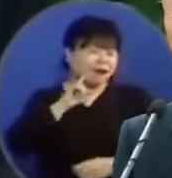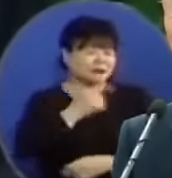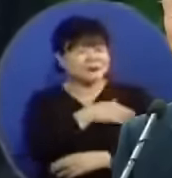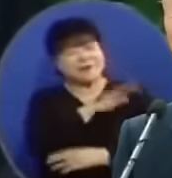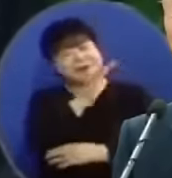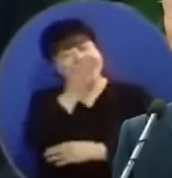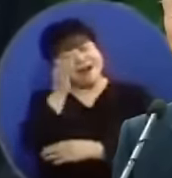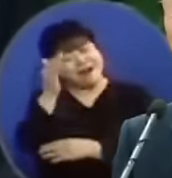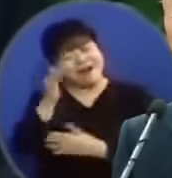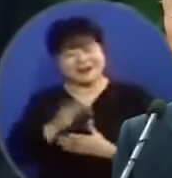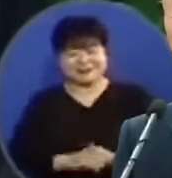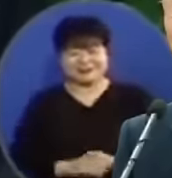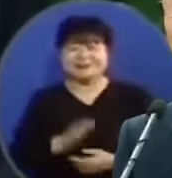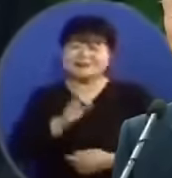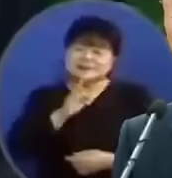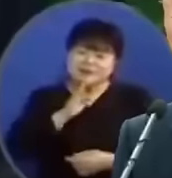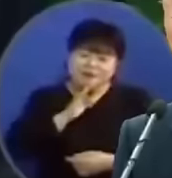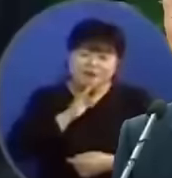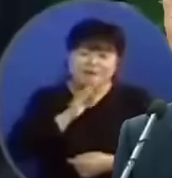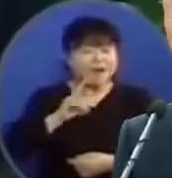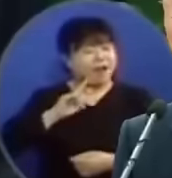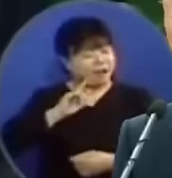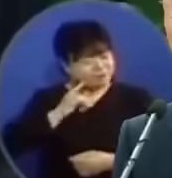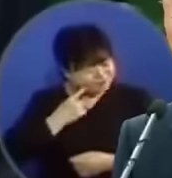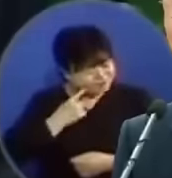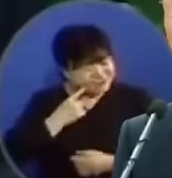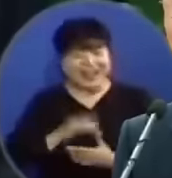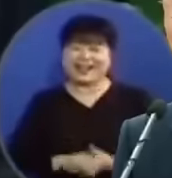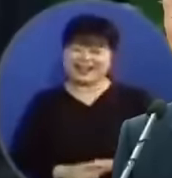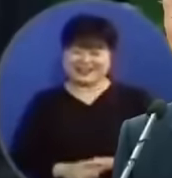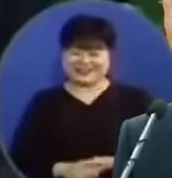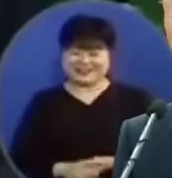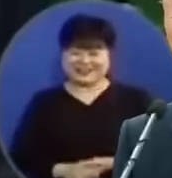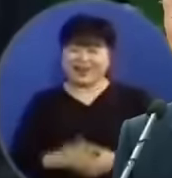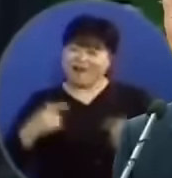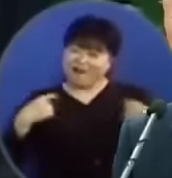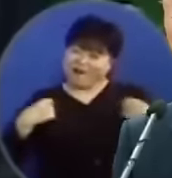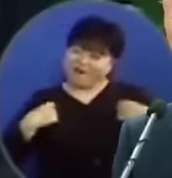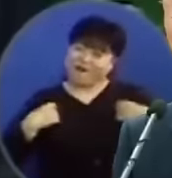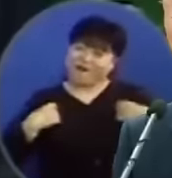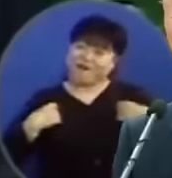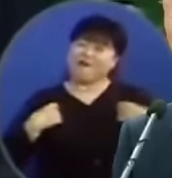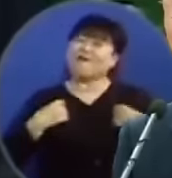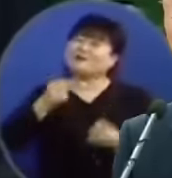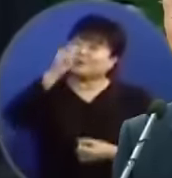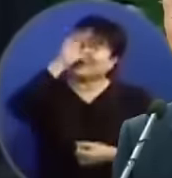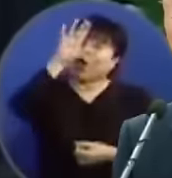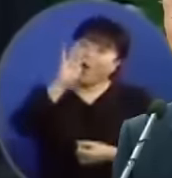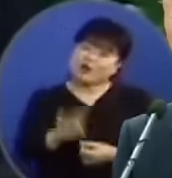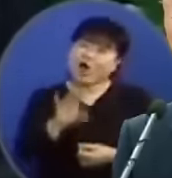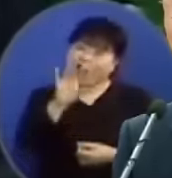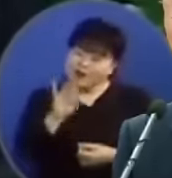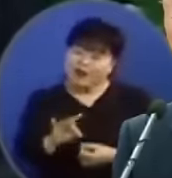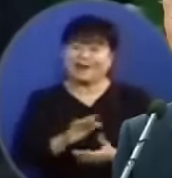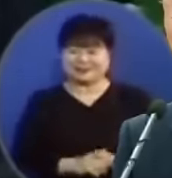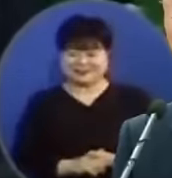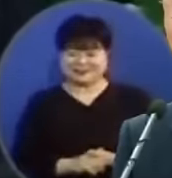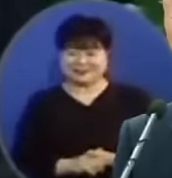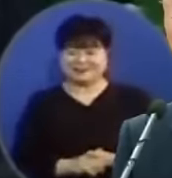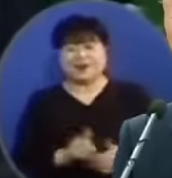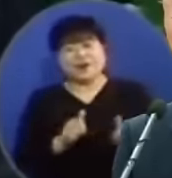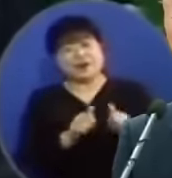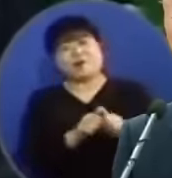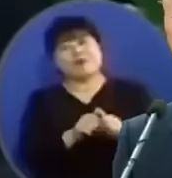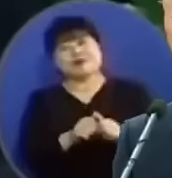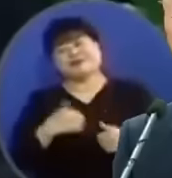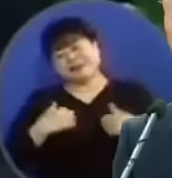아름답구나. 정말 이쁘네. 옷이 참 몸에 좋다. 당신 곁에